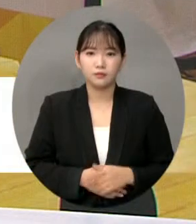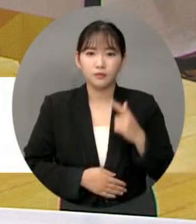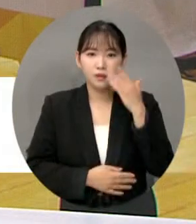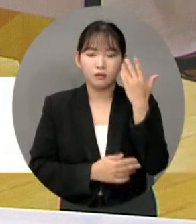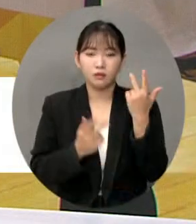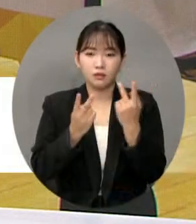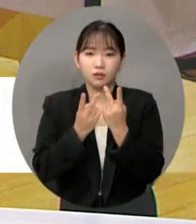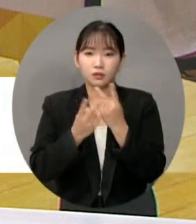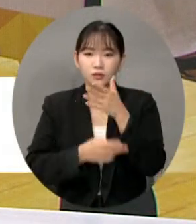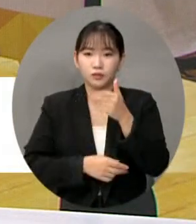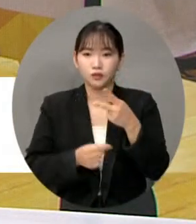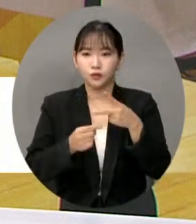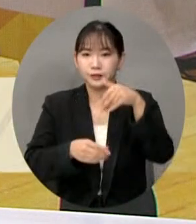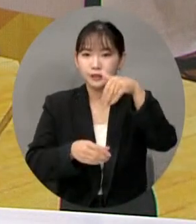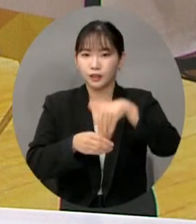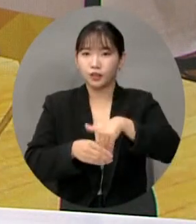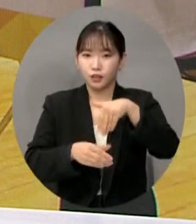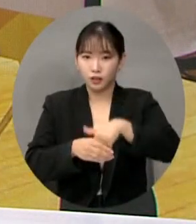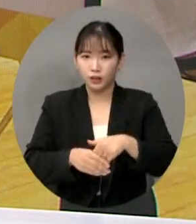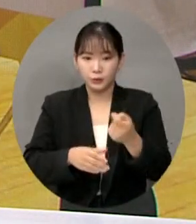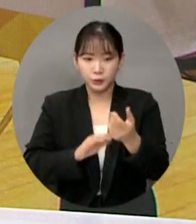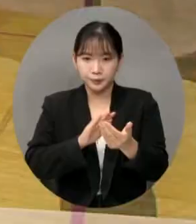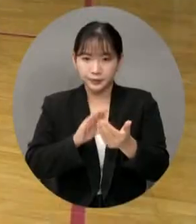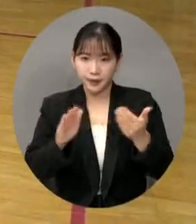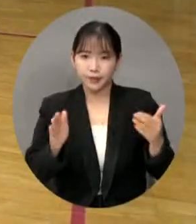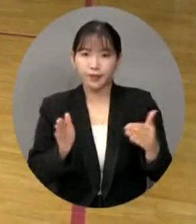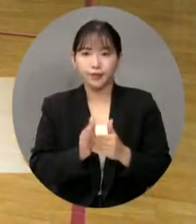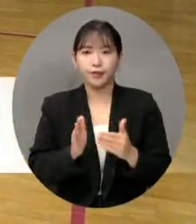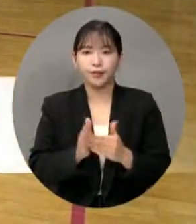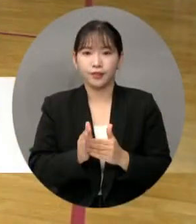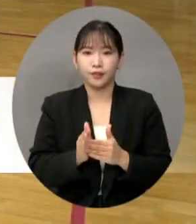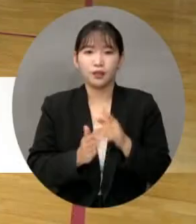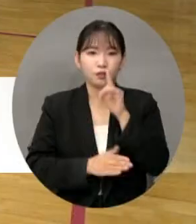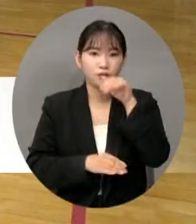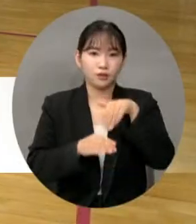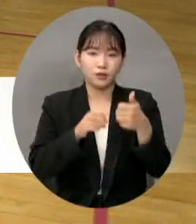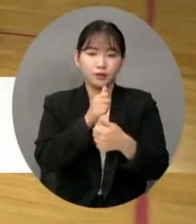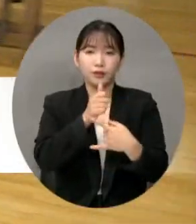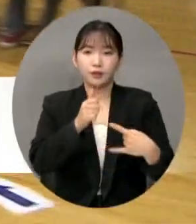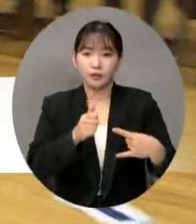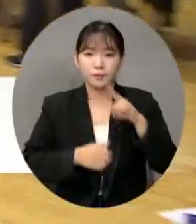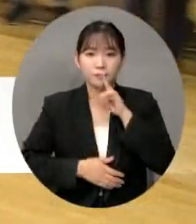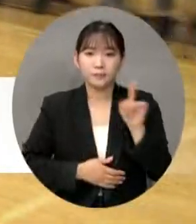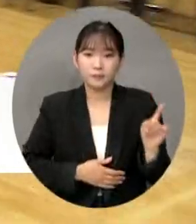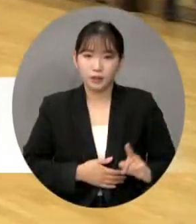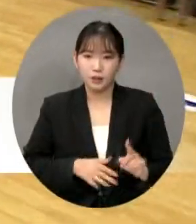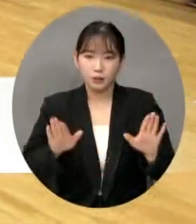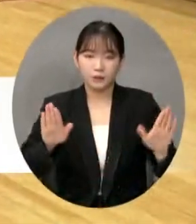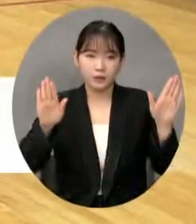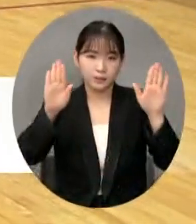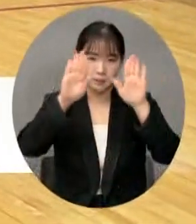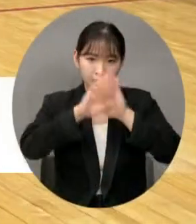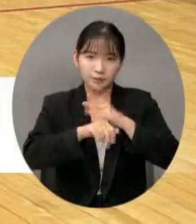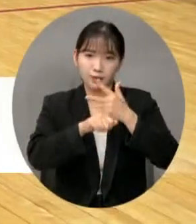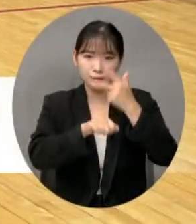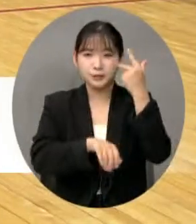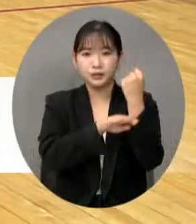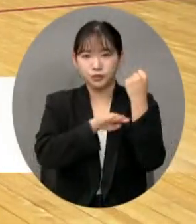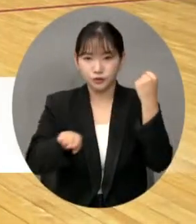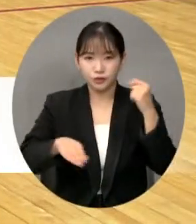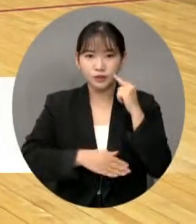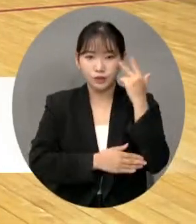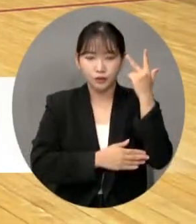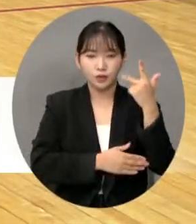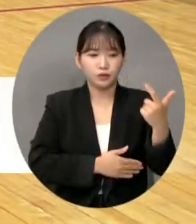영광 곡선 군수 재보궐 선거 투표가 조금 전 종료됐습니다 중앙 선거 관리 위원회에 따르면 오늘 오후 7시를 기준으로